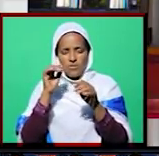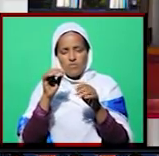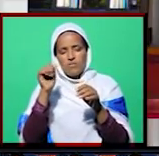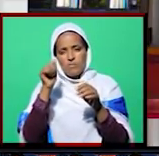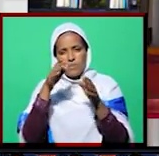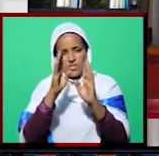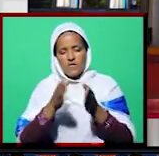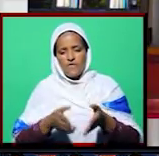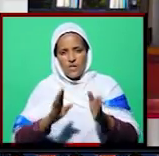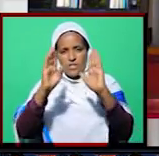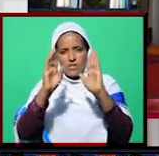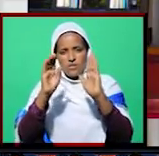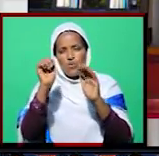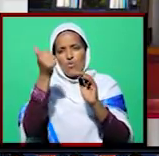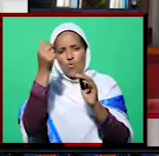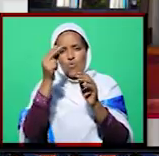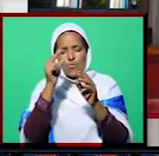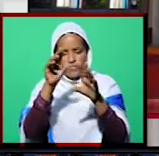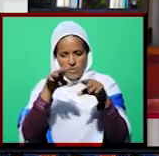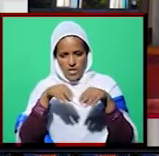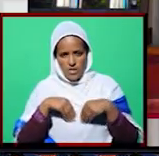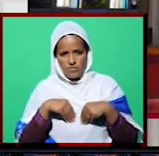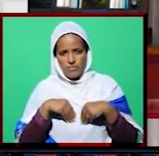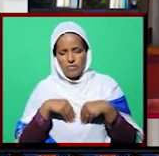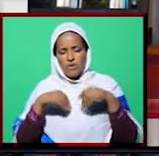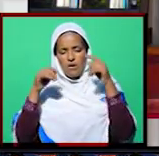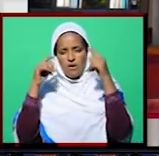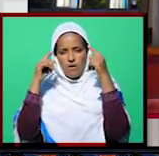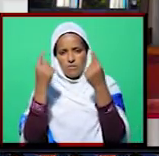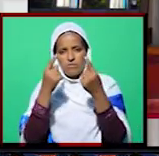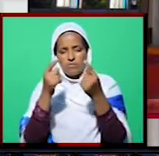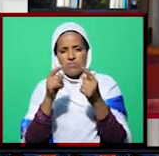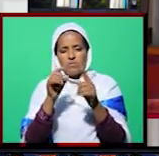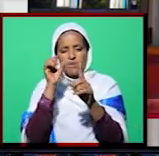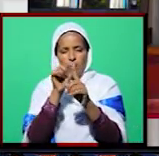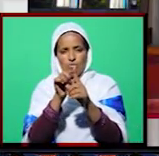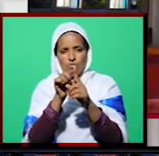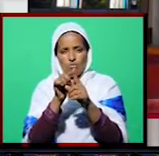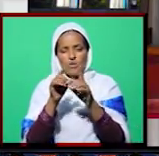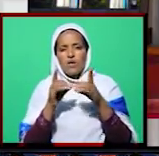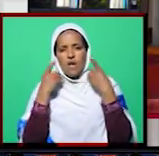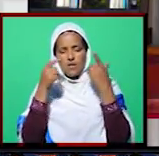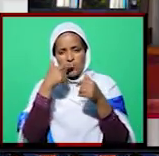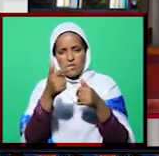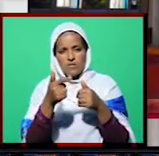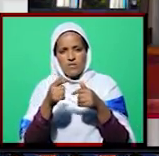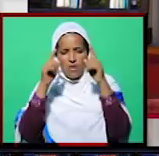እመሰ ተፈቅድ ኦብእሲ ትረክብ ስርየተ ኃጢአትከ አጽም ቃሎ